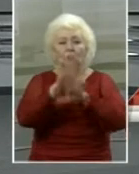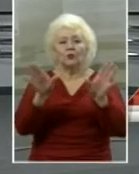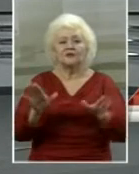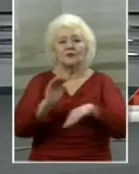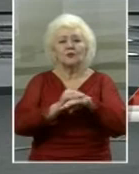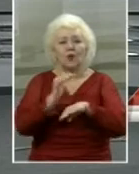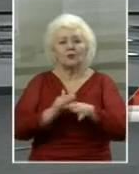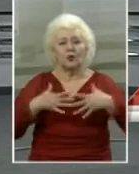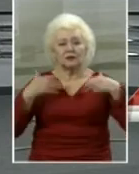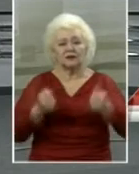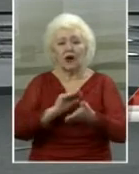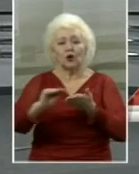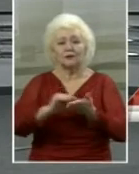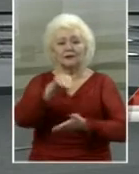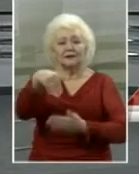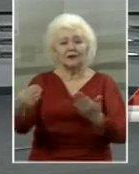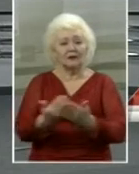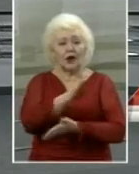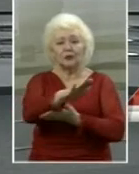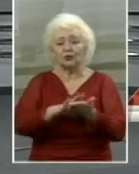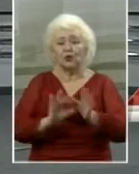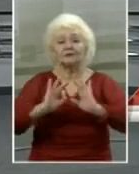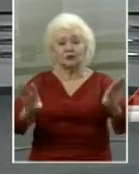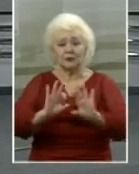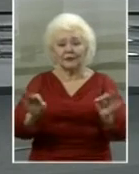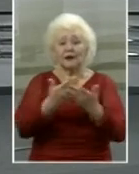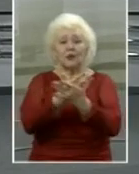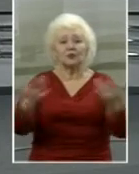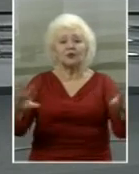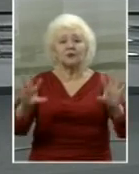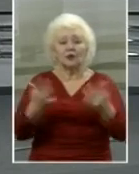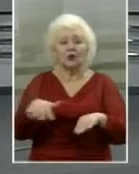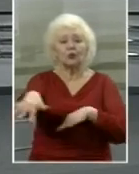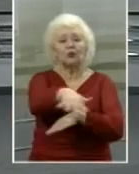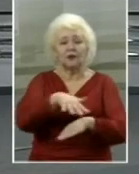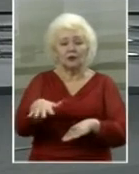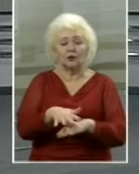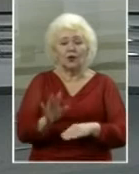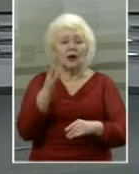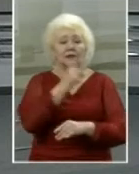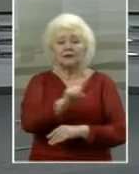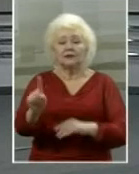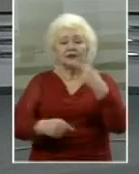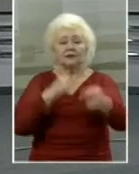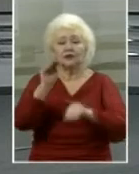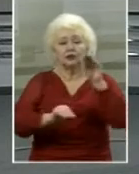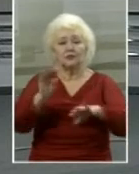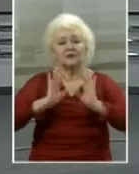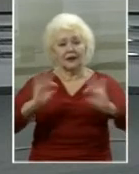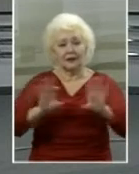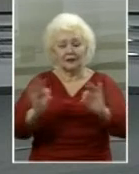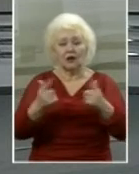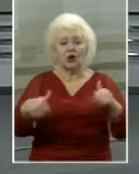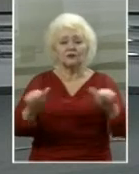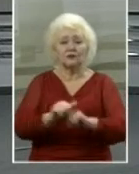всім доброго здоров'я. Кореспонденти Таврійських новин продовжують розповідати про перебіг подій у регіоні. На часі чергова добірка інформації.